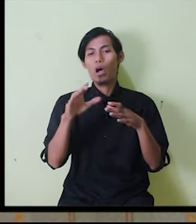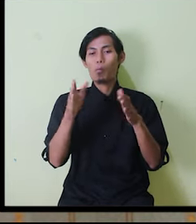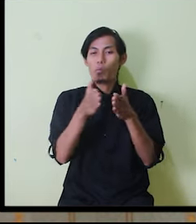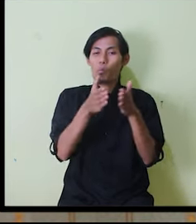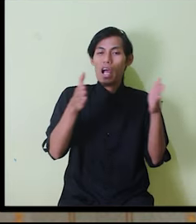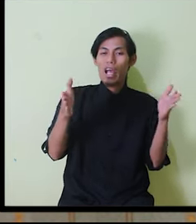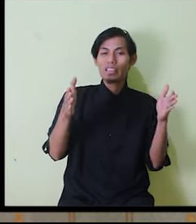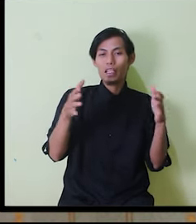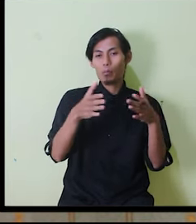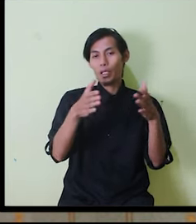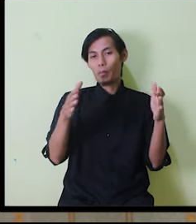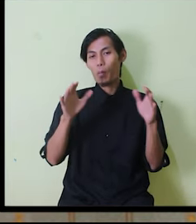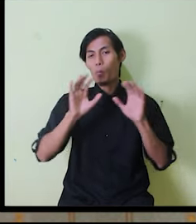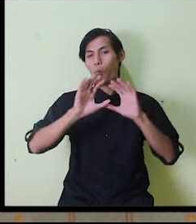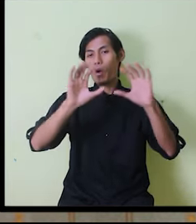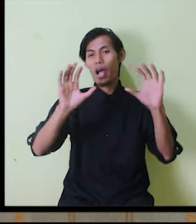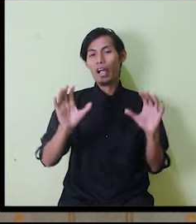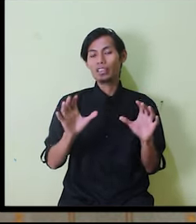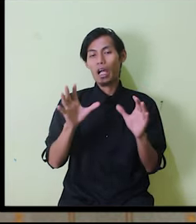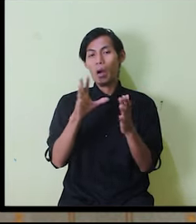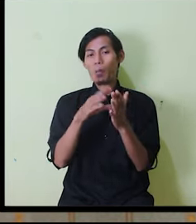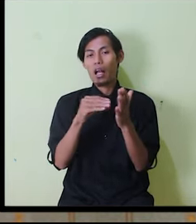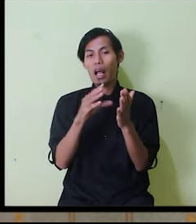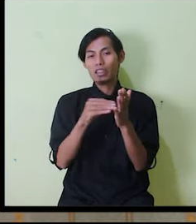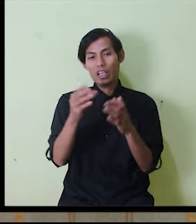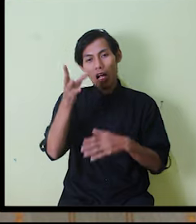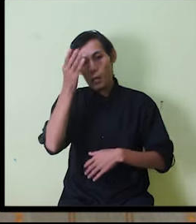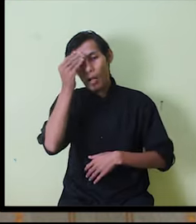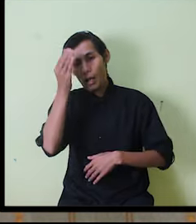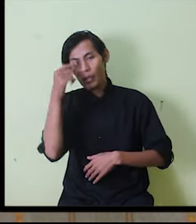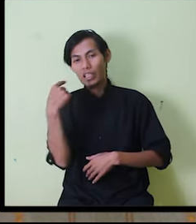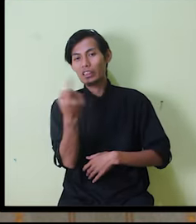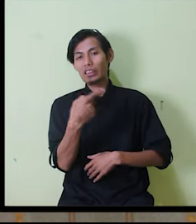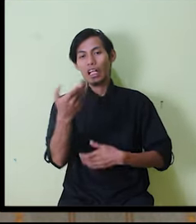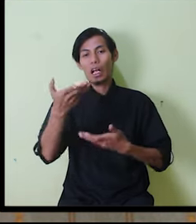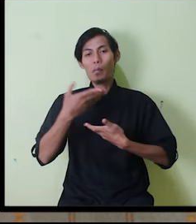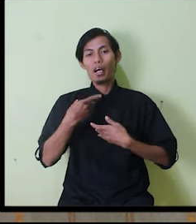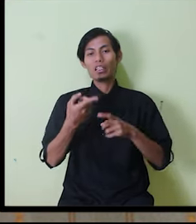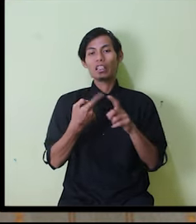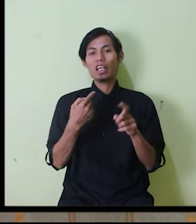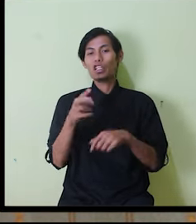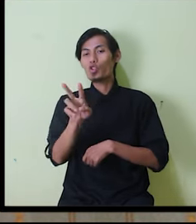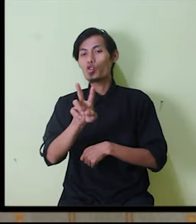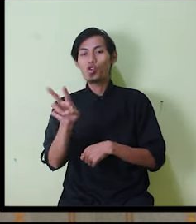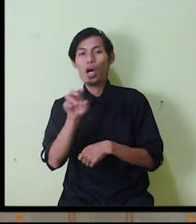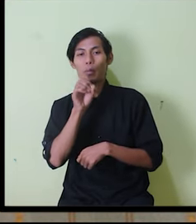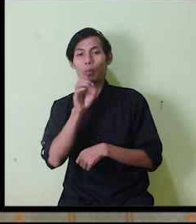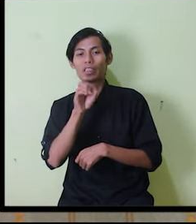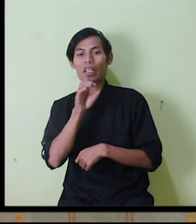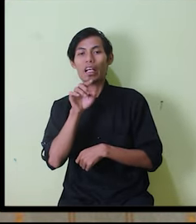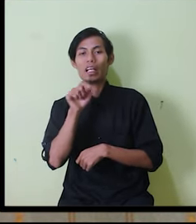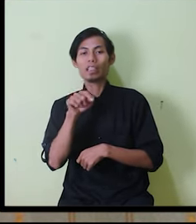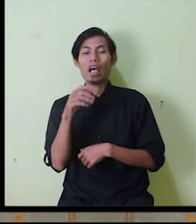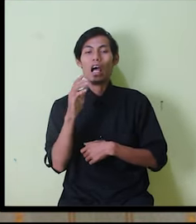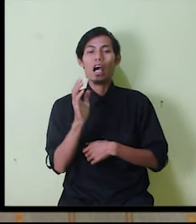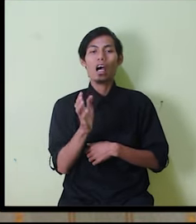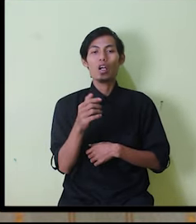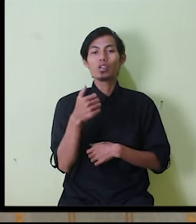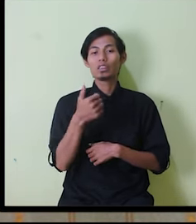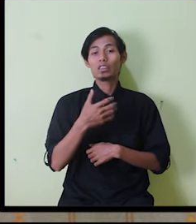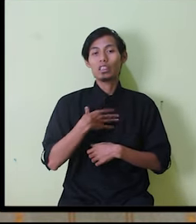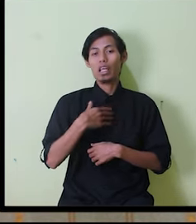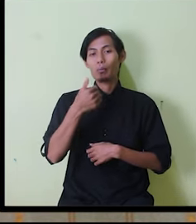sekali pembelajaran yang kita dapatkan dari dua narasumber yang sangat menarik ini sangat luar biasa kalau saya boleh